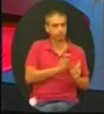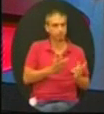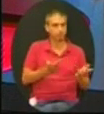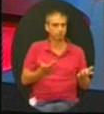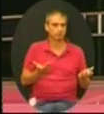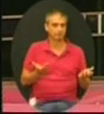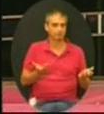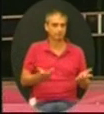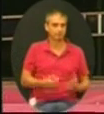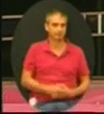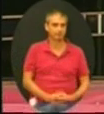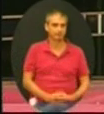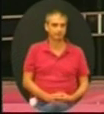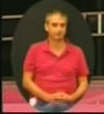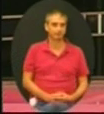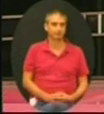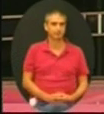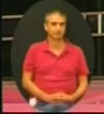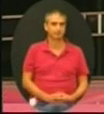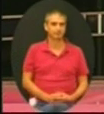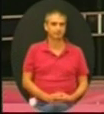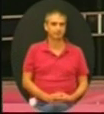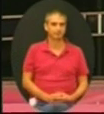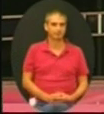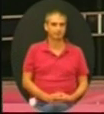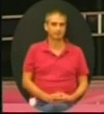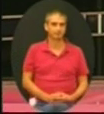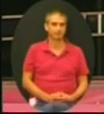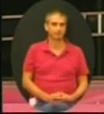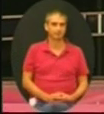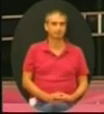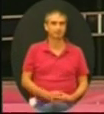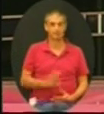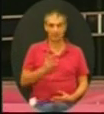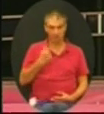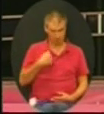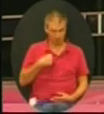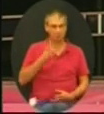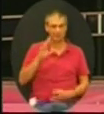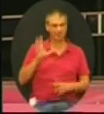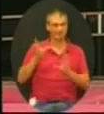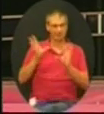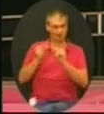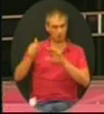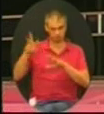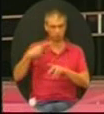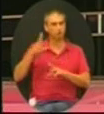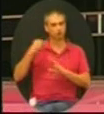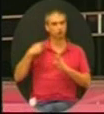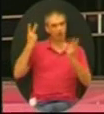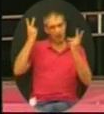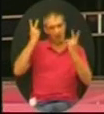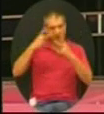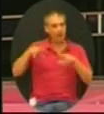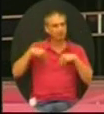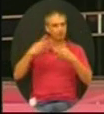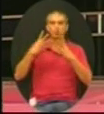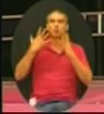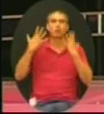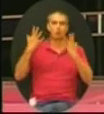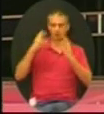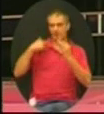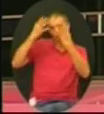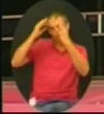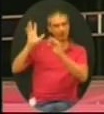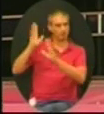אני, תראי, יש לנו גם הסכמות גדולות מאוד עם ראש הממשלה, והערכה גדולה לעשייה שלו,